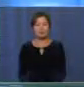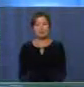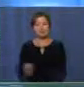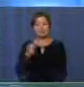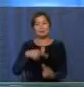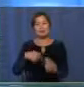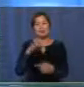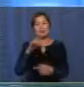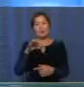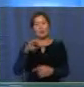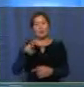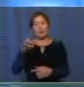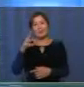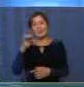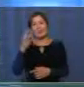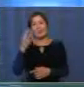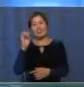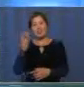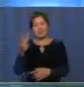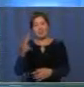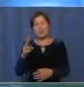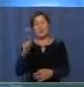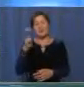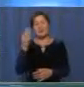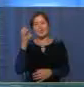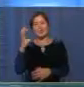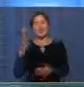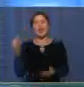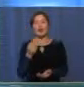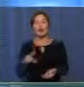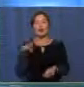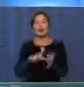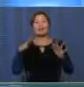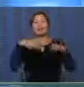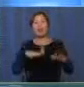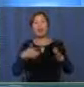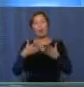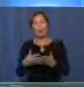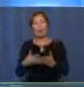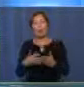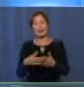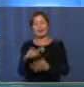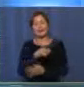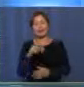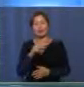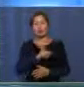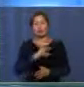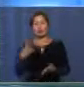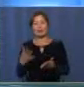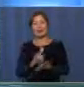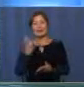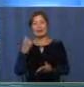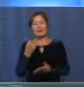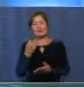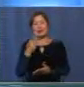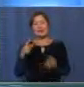Каспиан Офшор энд Марин Констракшн жауапкершілігі шектеулі серіктестігі Ақтау халықаралық теңіз сауда порты арнайы экономикалық аймағында жұмысын табысты жүргізіп